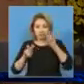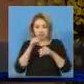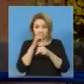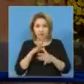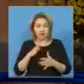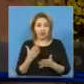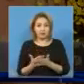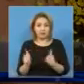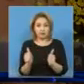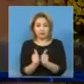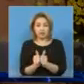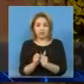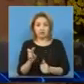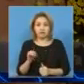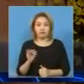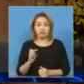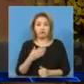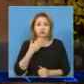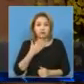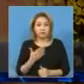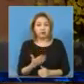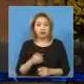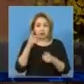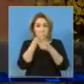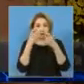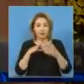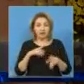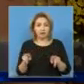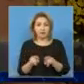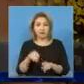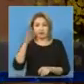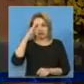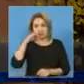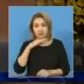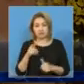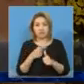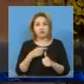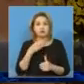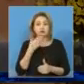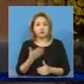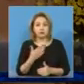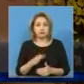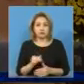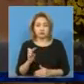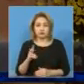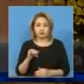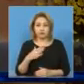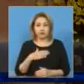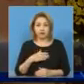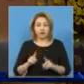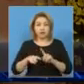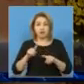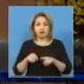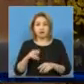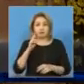соң қасында бірге тұрған Евгений Лазарчукты сұрастырып хабарластым. Бірден әкесінің атын сұрадым. Жолдас Рахметоллаұлы деген кезде бауырым